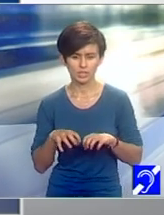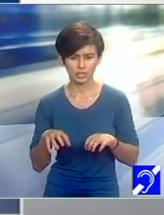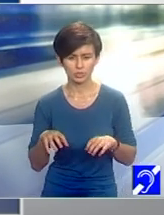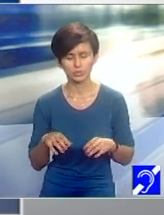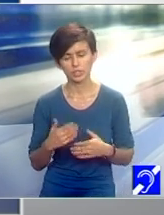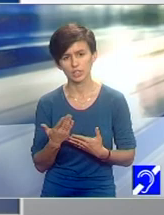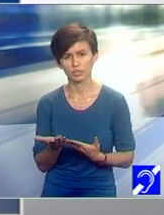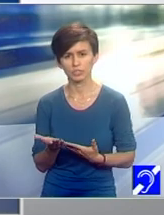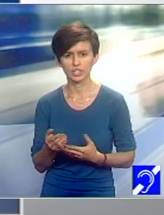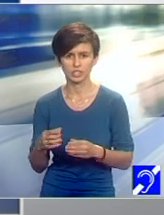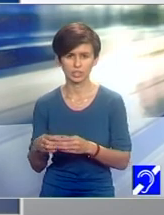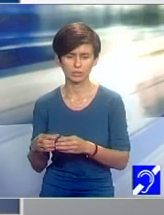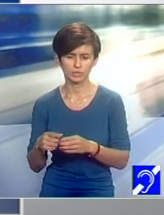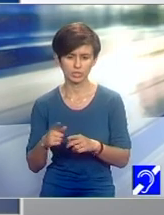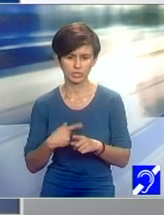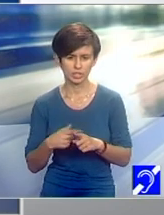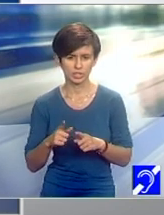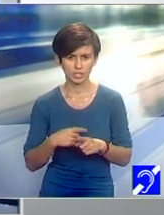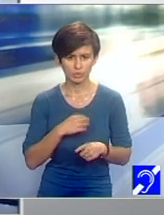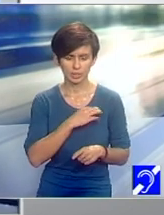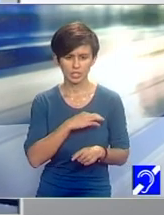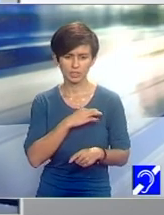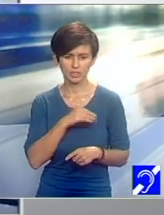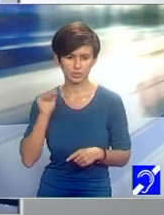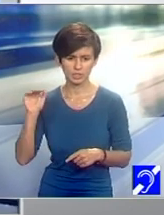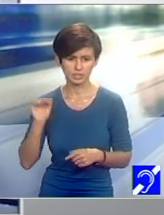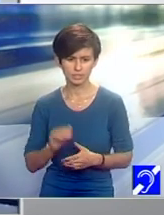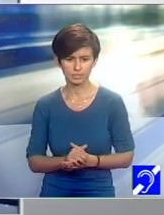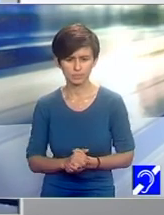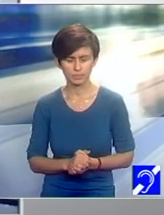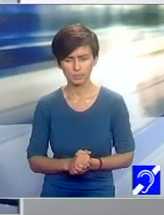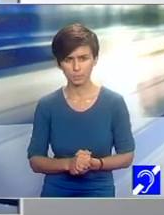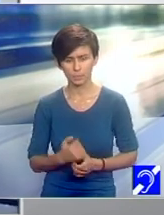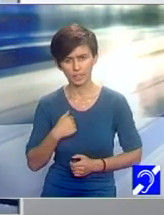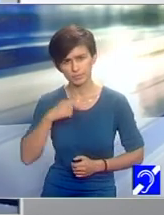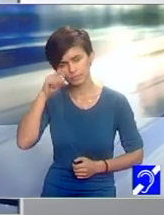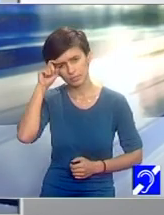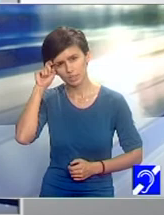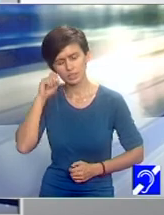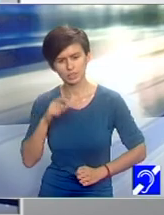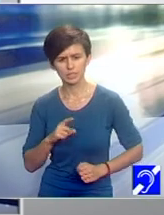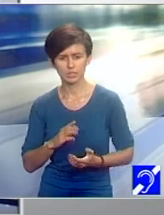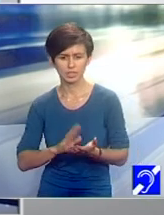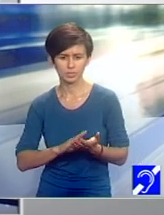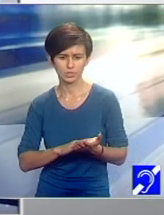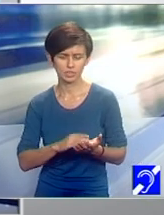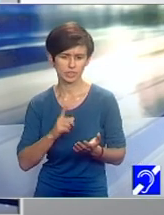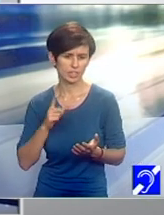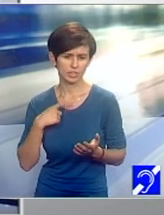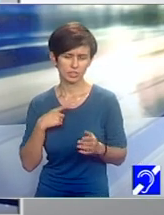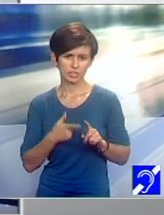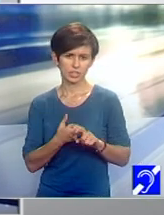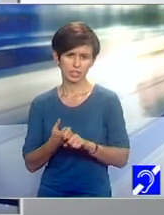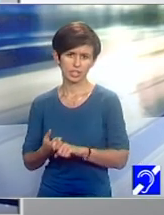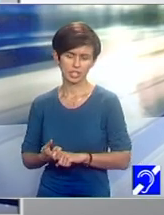disponibile pentru minoritatea romă la universități? Deci cred că motivele nu neapărat sunt legate de structura universitară.